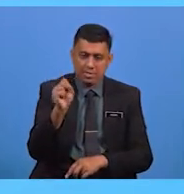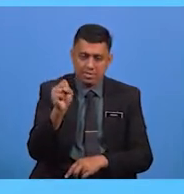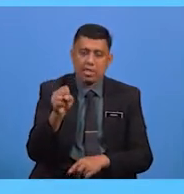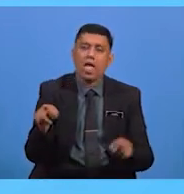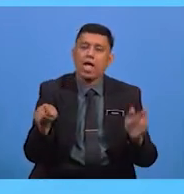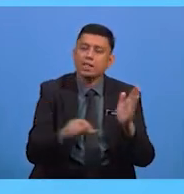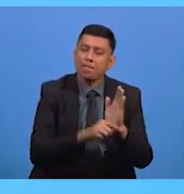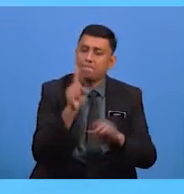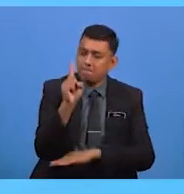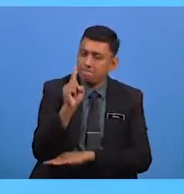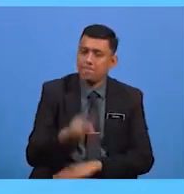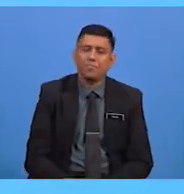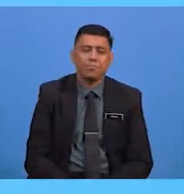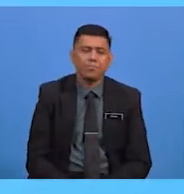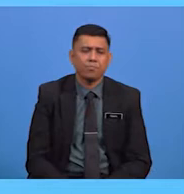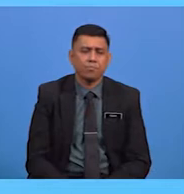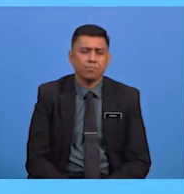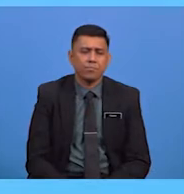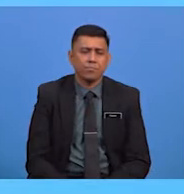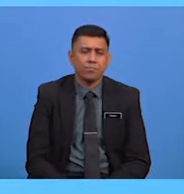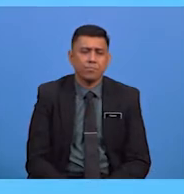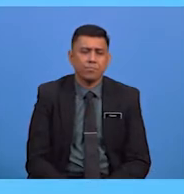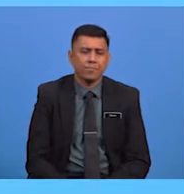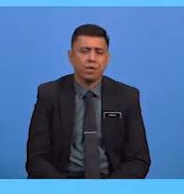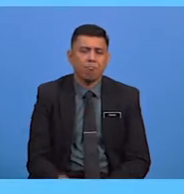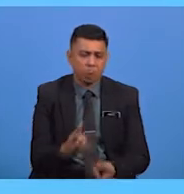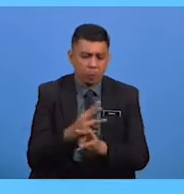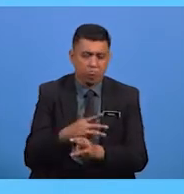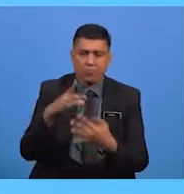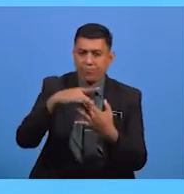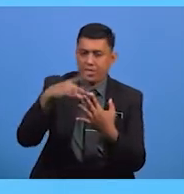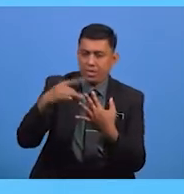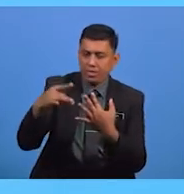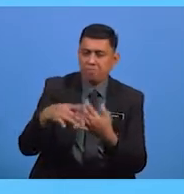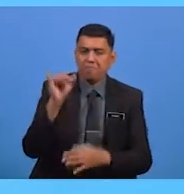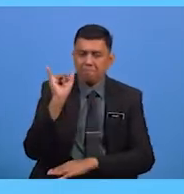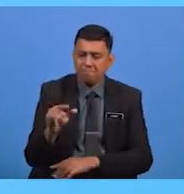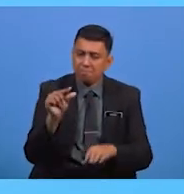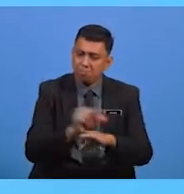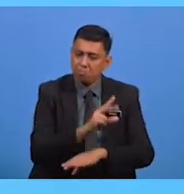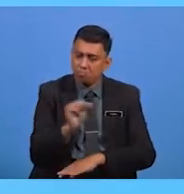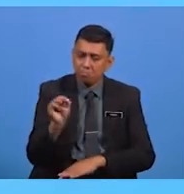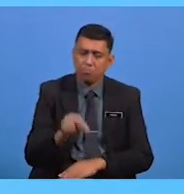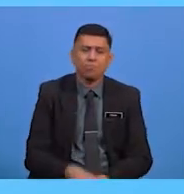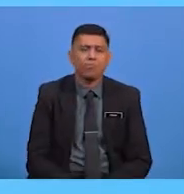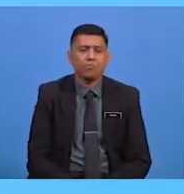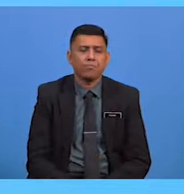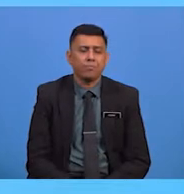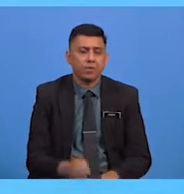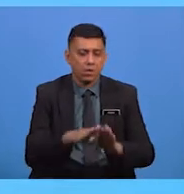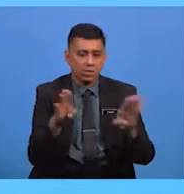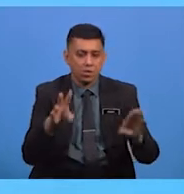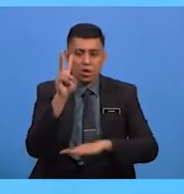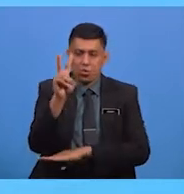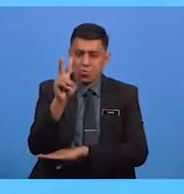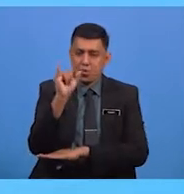Seterusnya, kita akan tuliskan pula bahagian struktur kawalan pilihan yang digunakan untuk membuat perbandingan